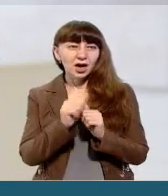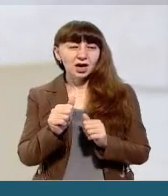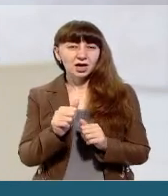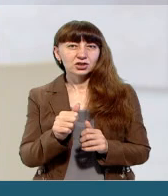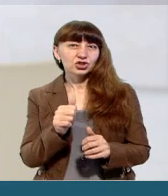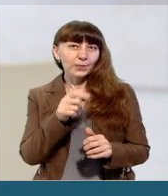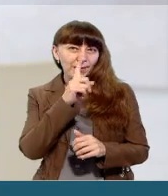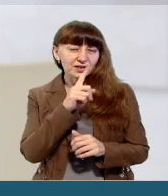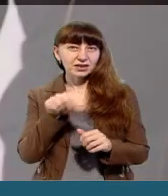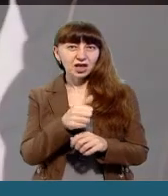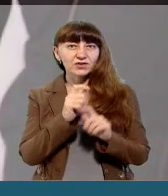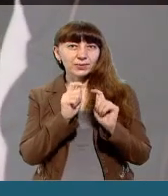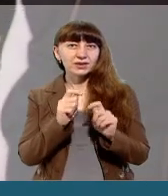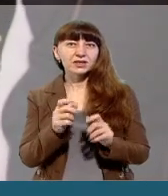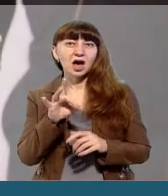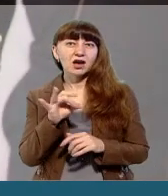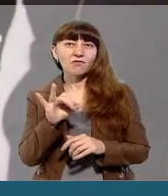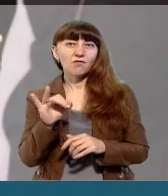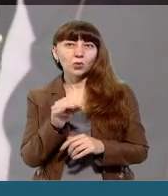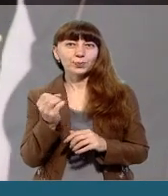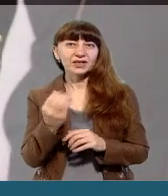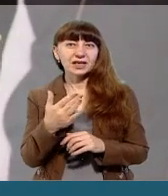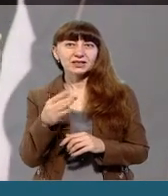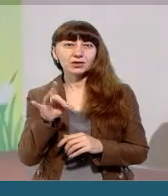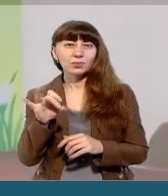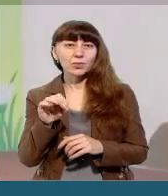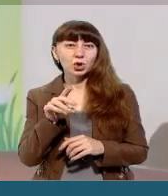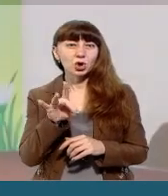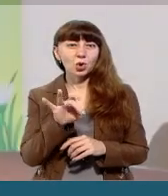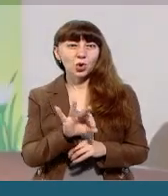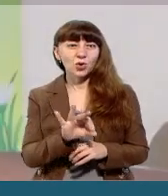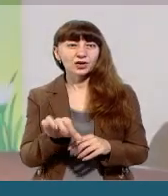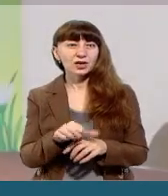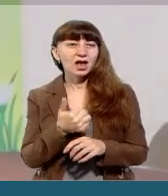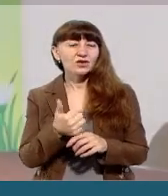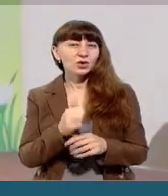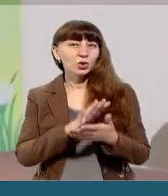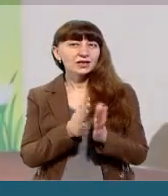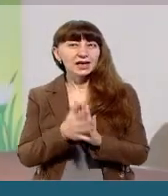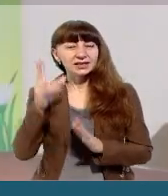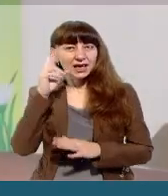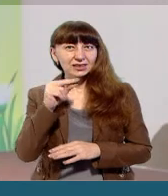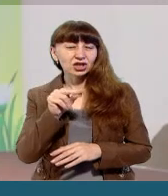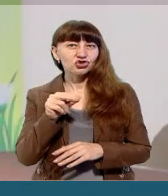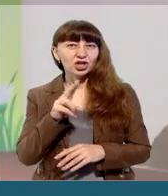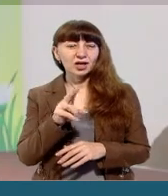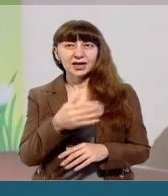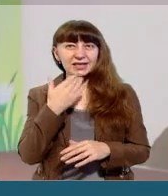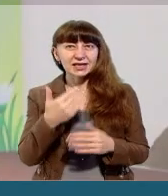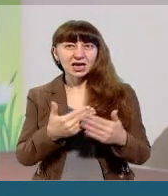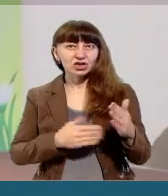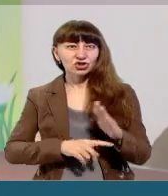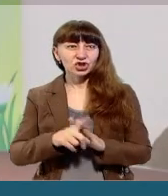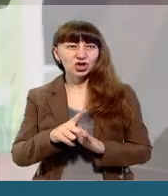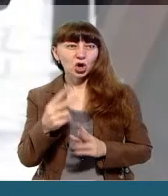iPhone 15 Pro в акции может принять участие каждый житель главное условия даты и время чека не должны быть раньше даты